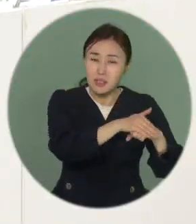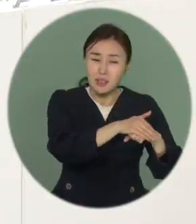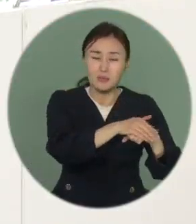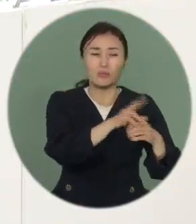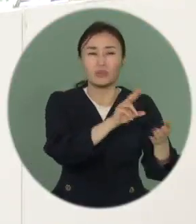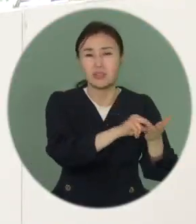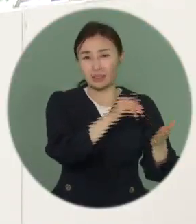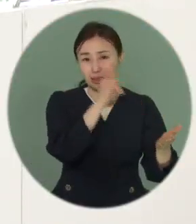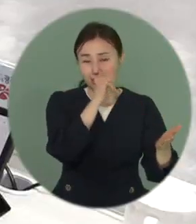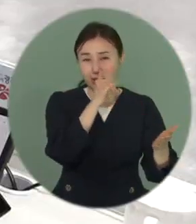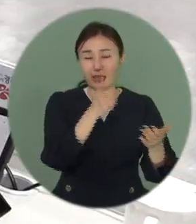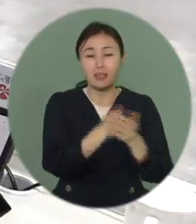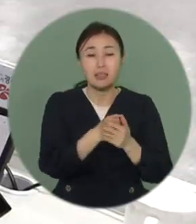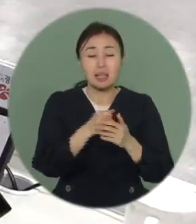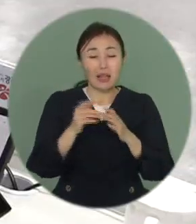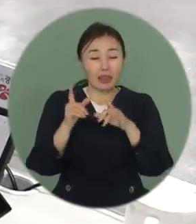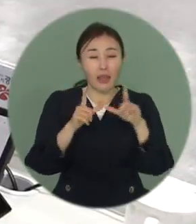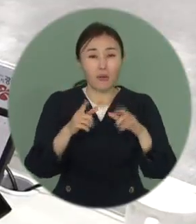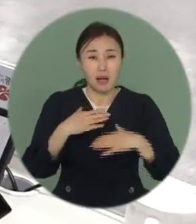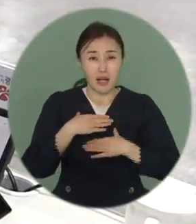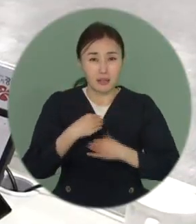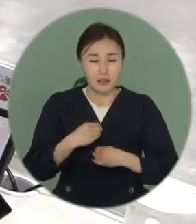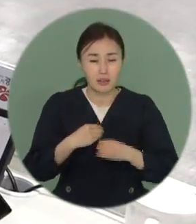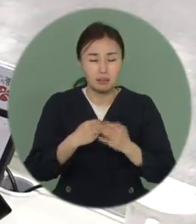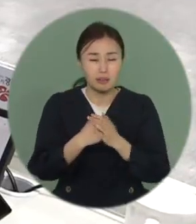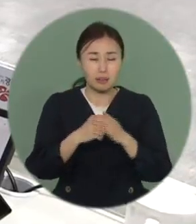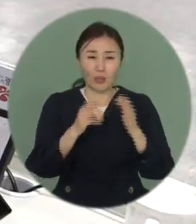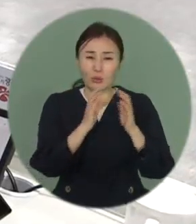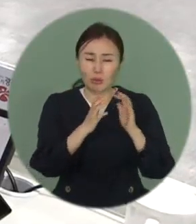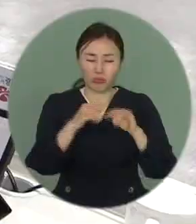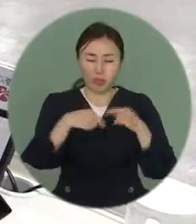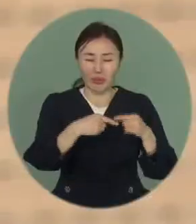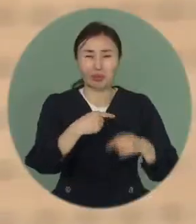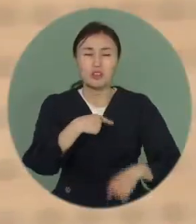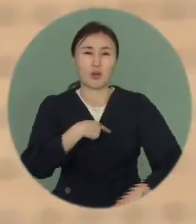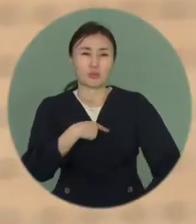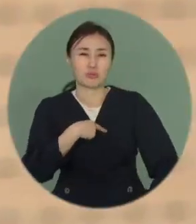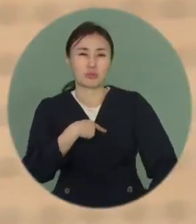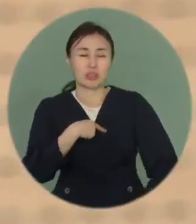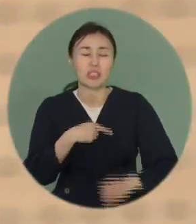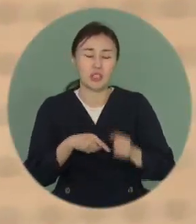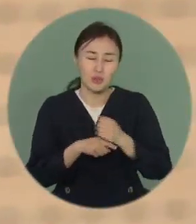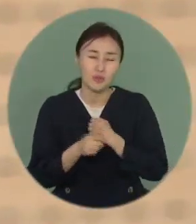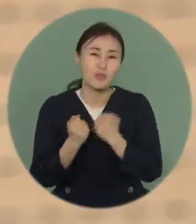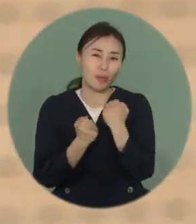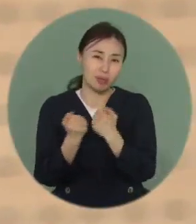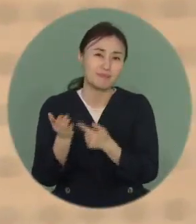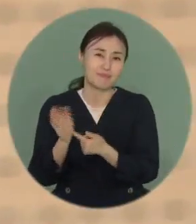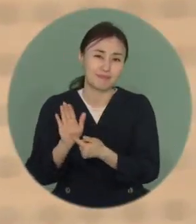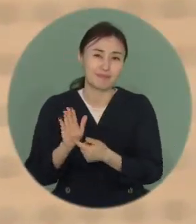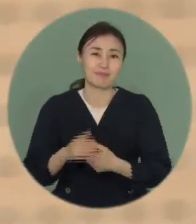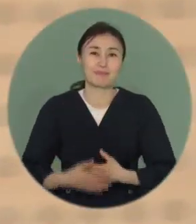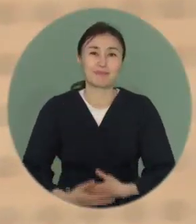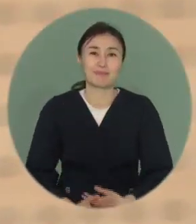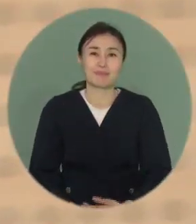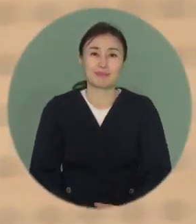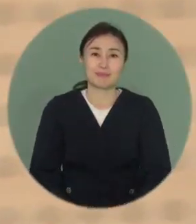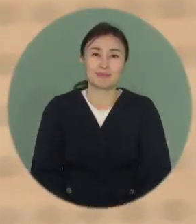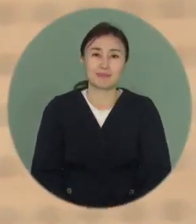있다고 판단했다며 민생 토론의 참석 거부 이유를 설명했습니다 MBC 뉴스 김초롱입니다